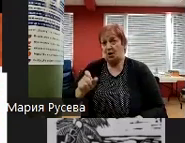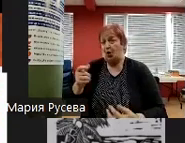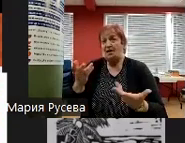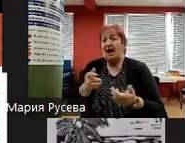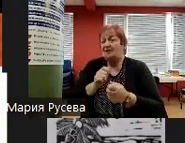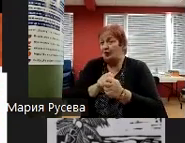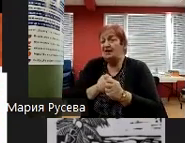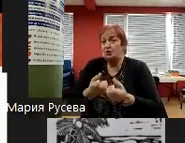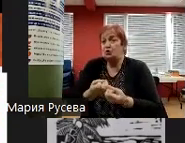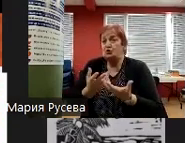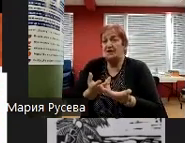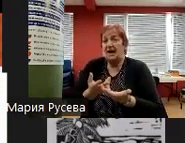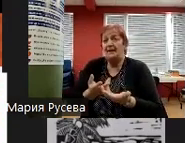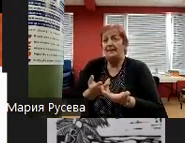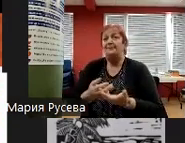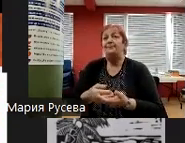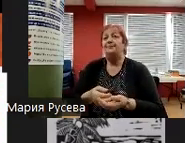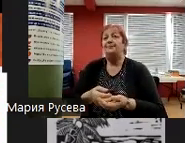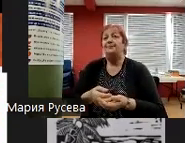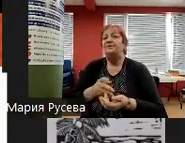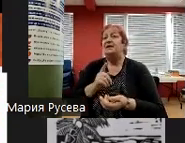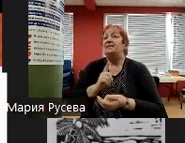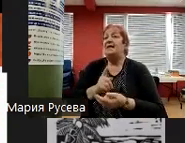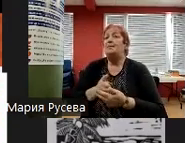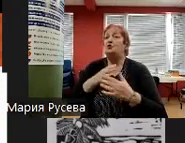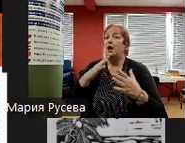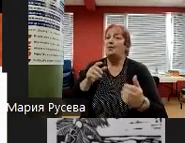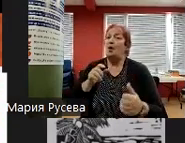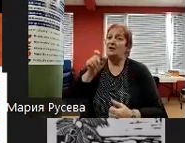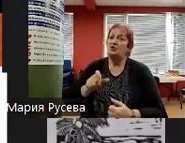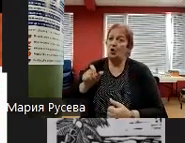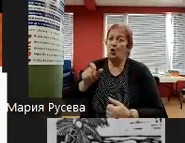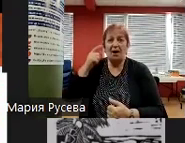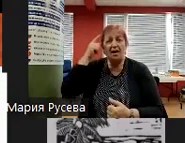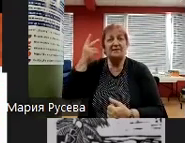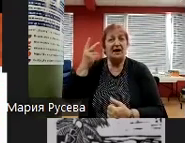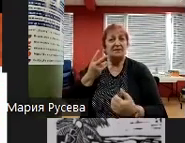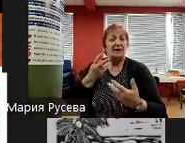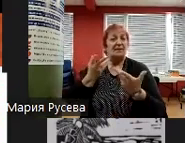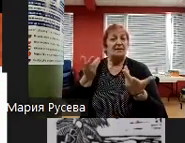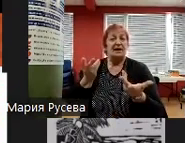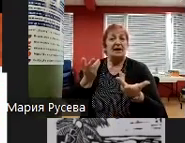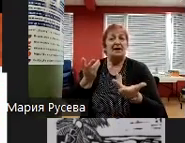действието. Така че, за да могат повече хора да разберат